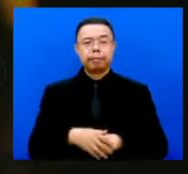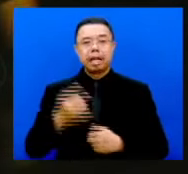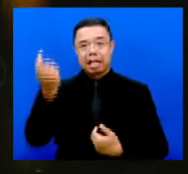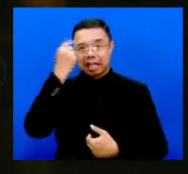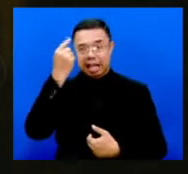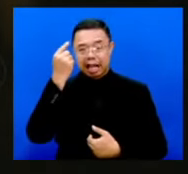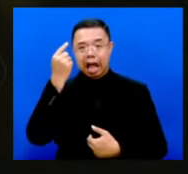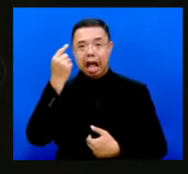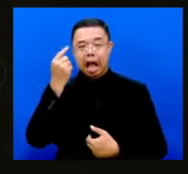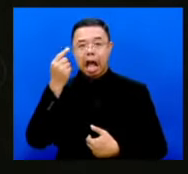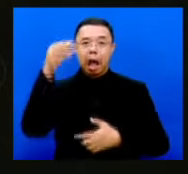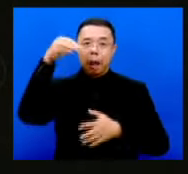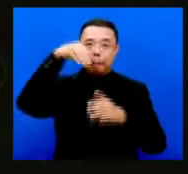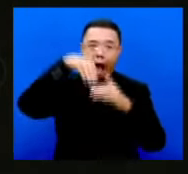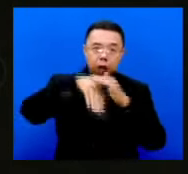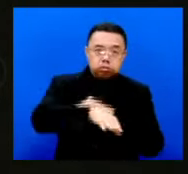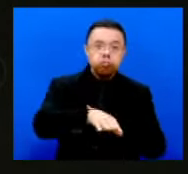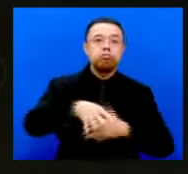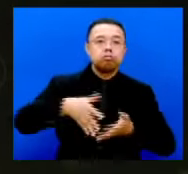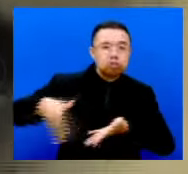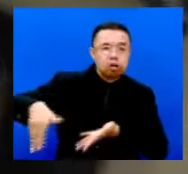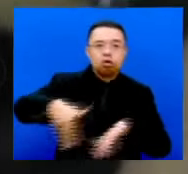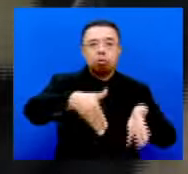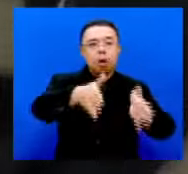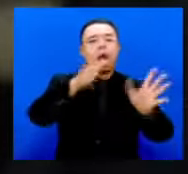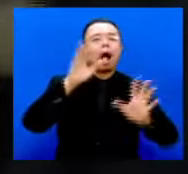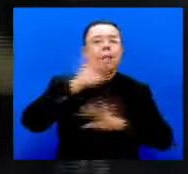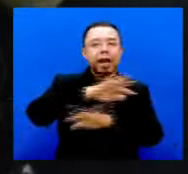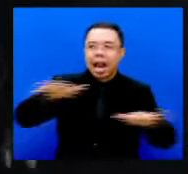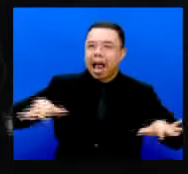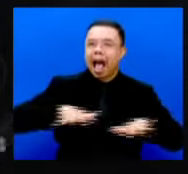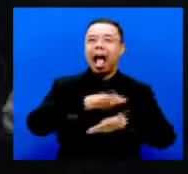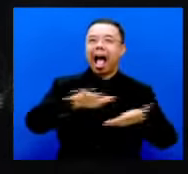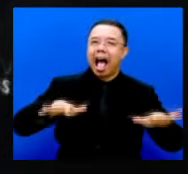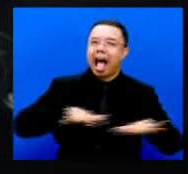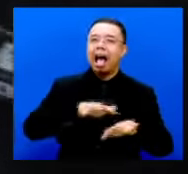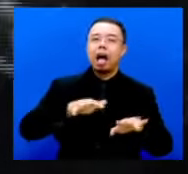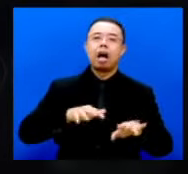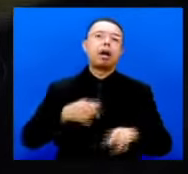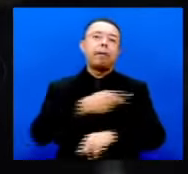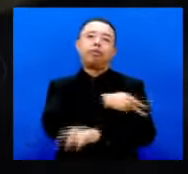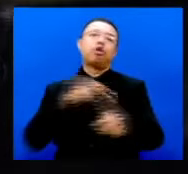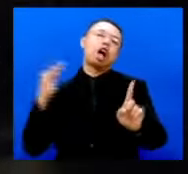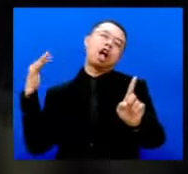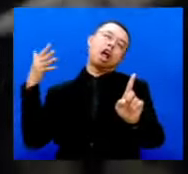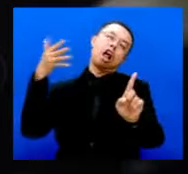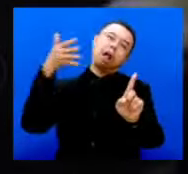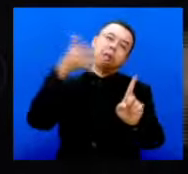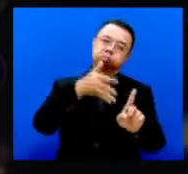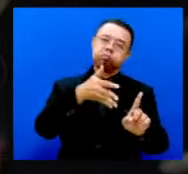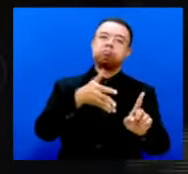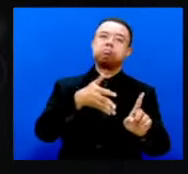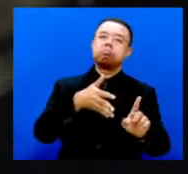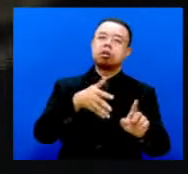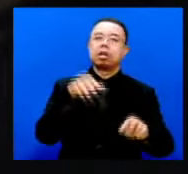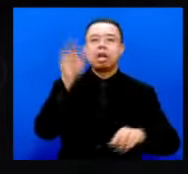Pelaku yang masuk ke dalam parit berusaha berenang menghindari tangkapan petugas. Polisi yang tak ingin buruannya